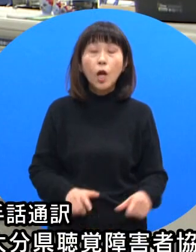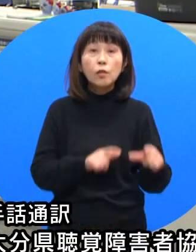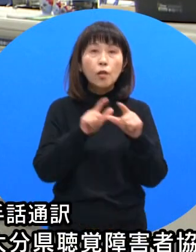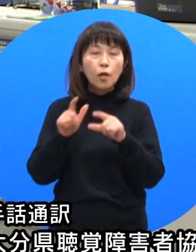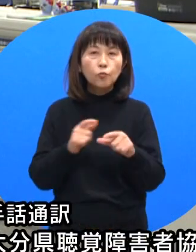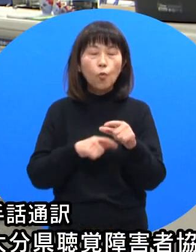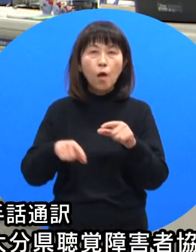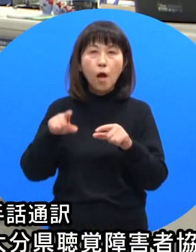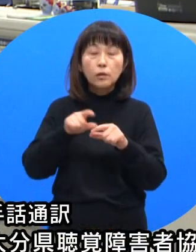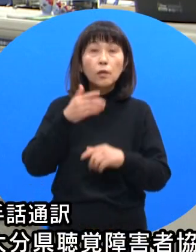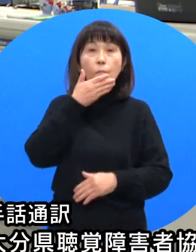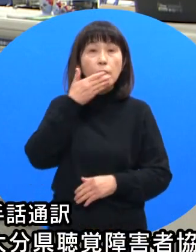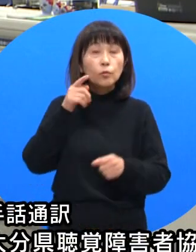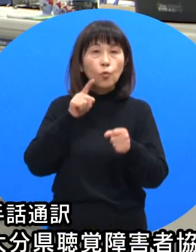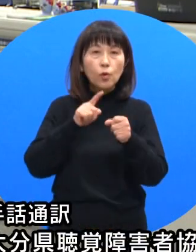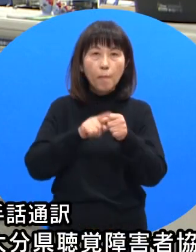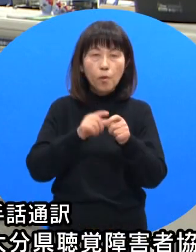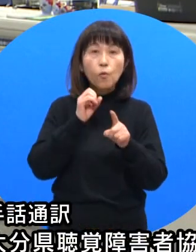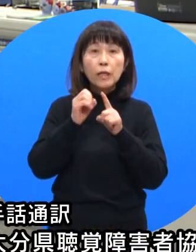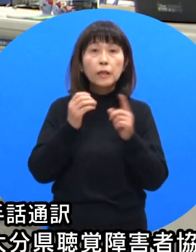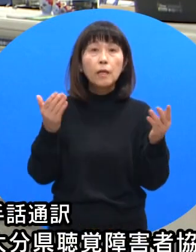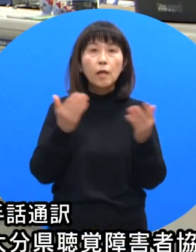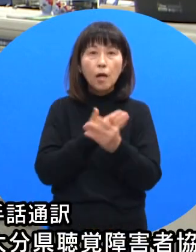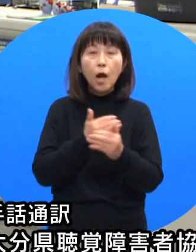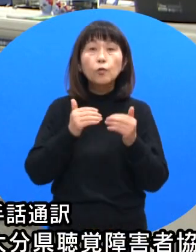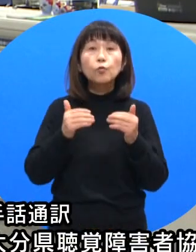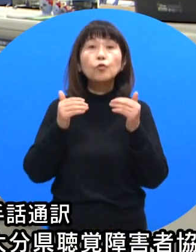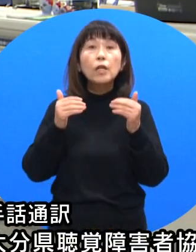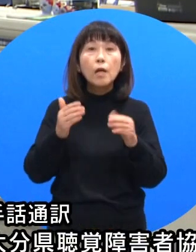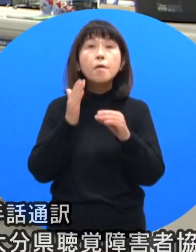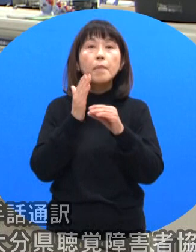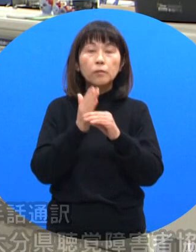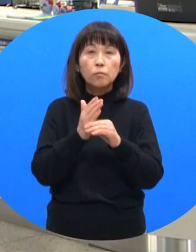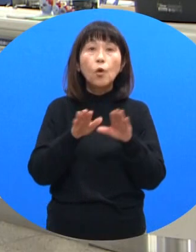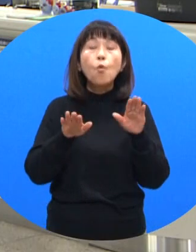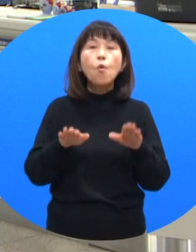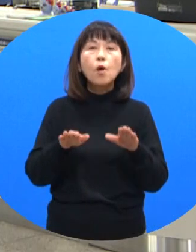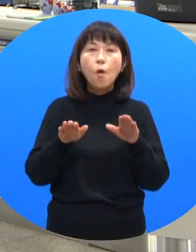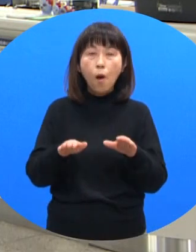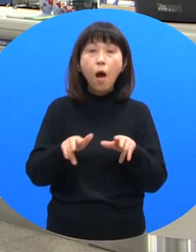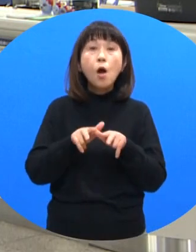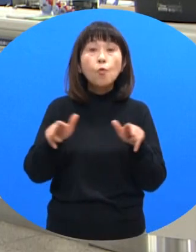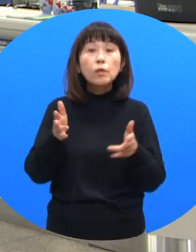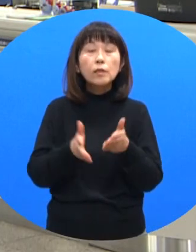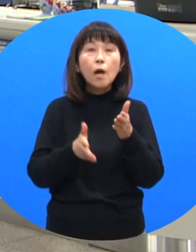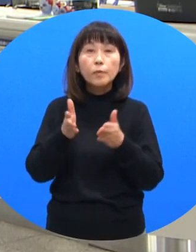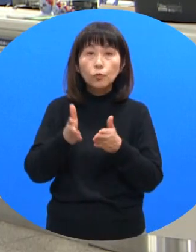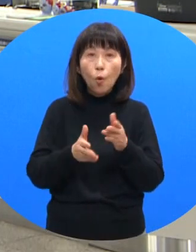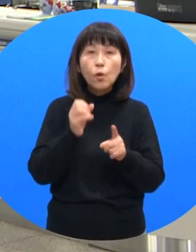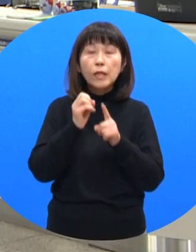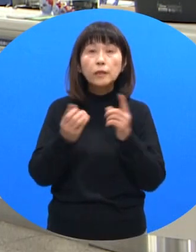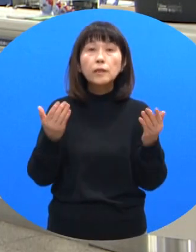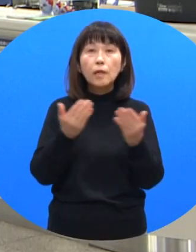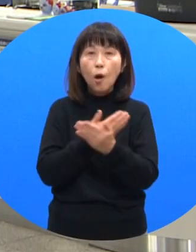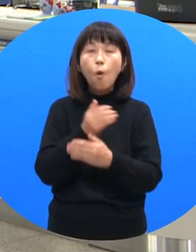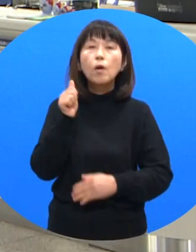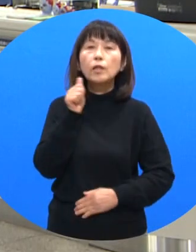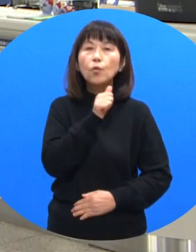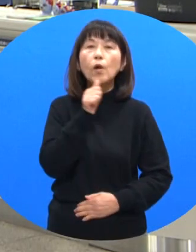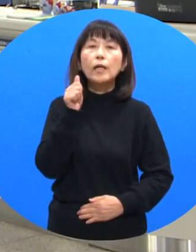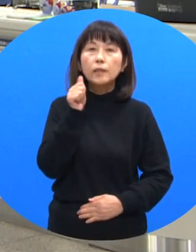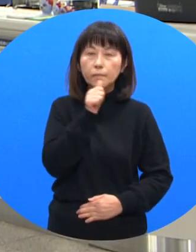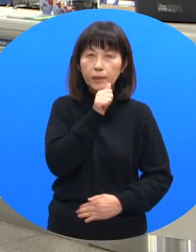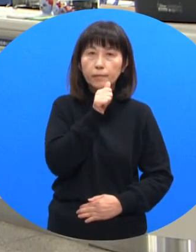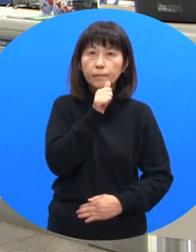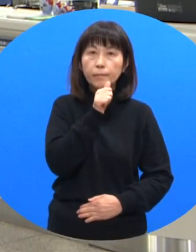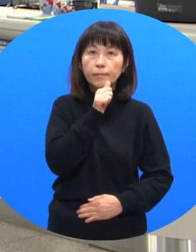生活をより便利にするためのデジタル化が進んでいます。今回の大分コレクションは、行政サービスのデジタル化につい